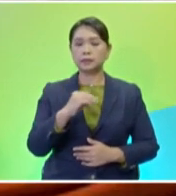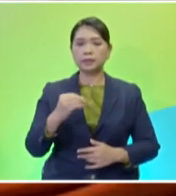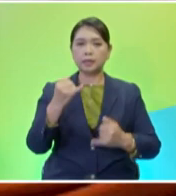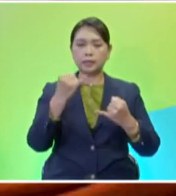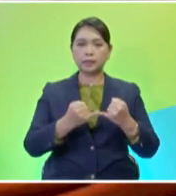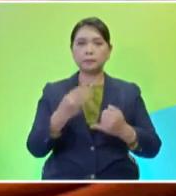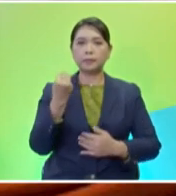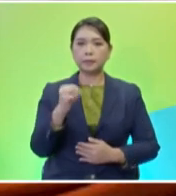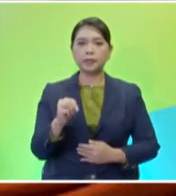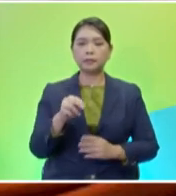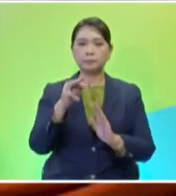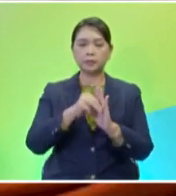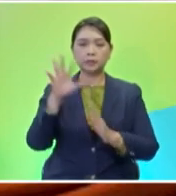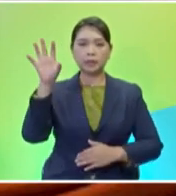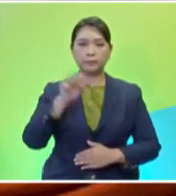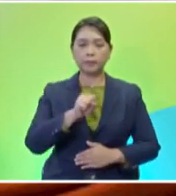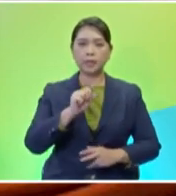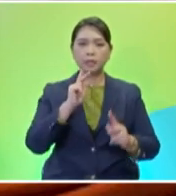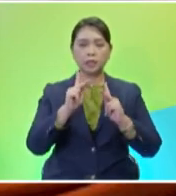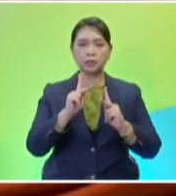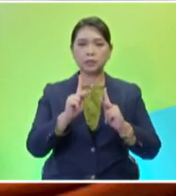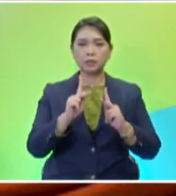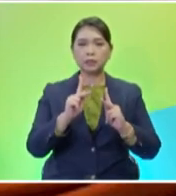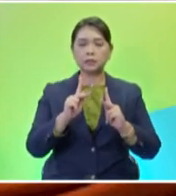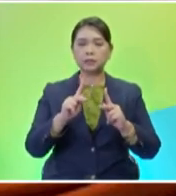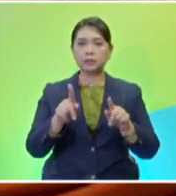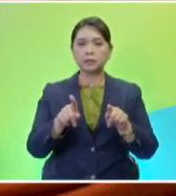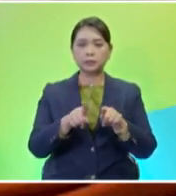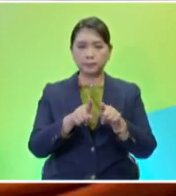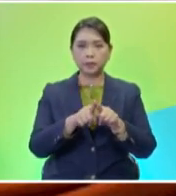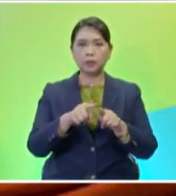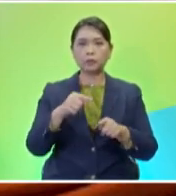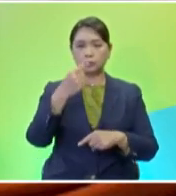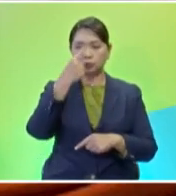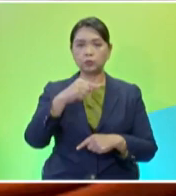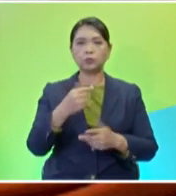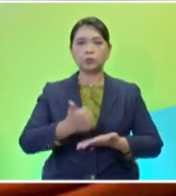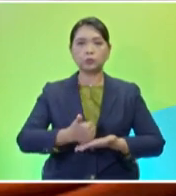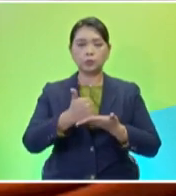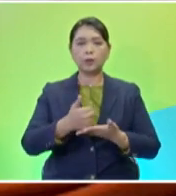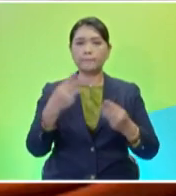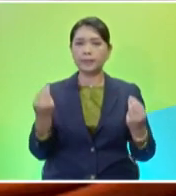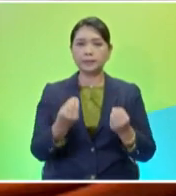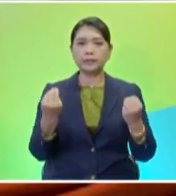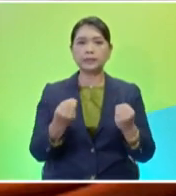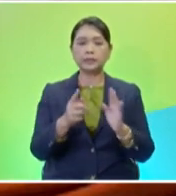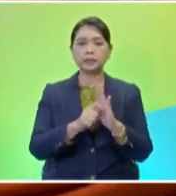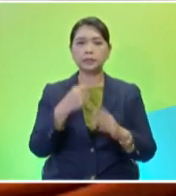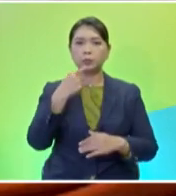mereka mencapai kata sebagai untuk mampu mengadakan majas tersebut